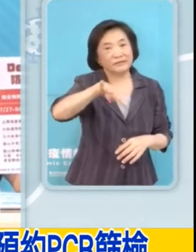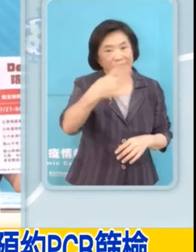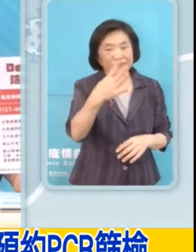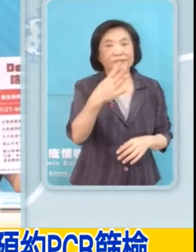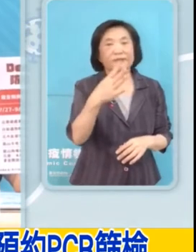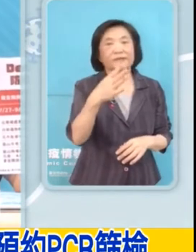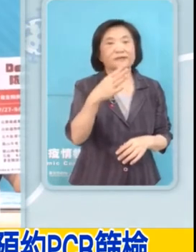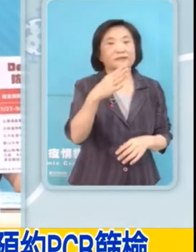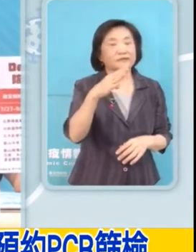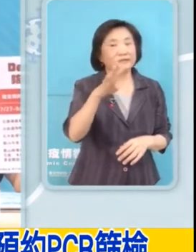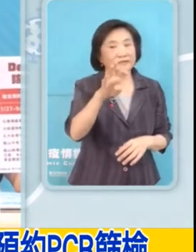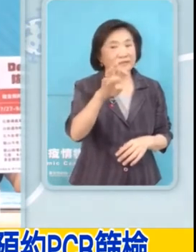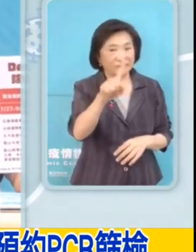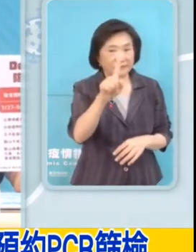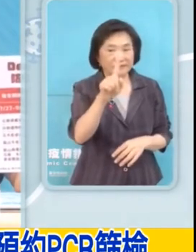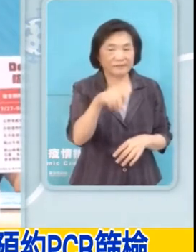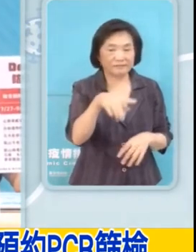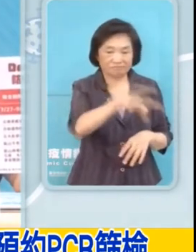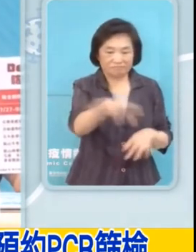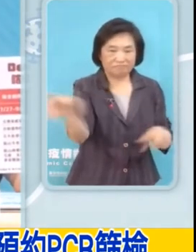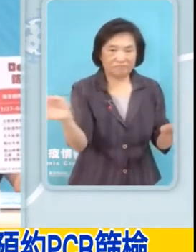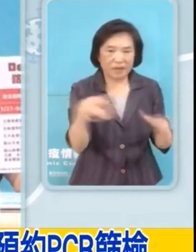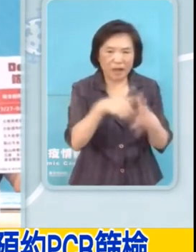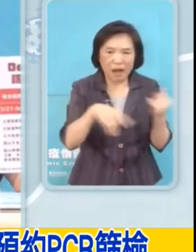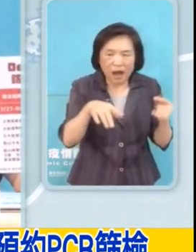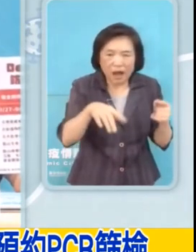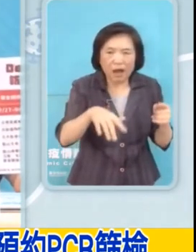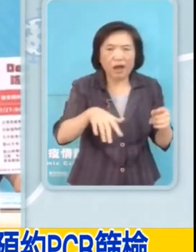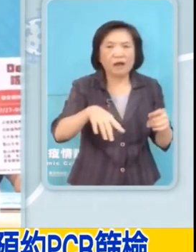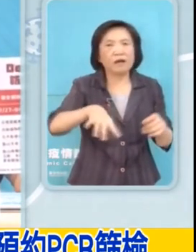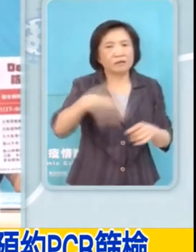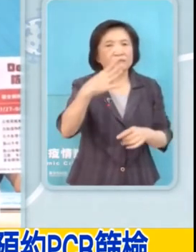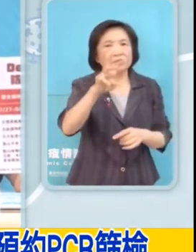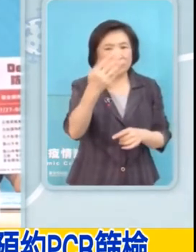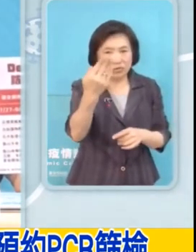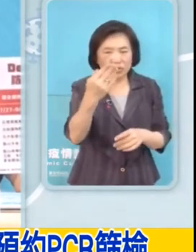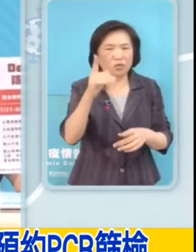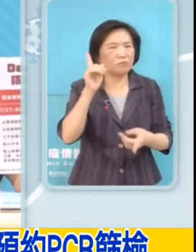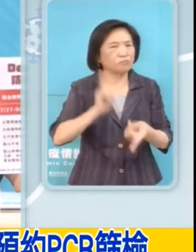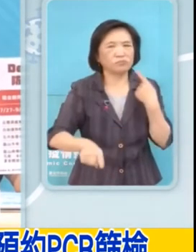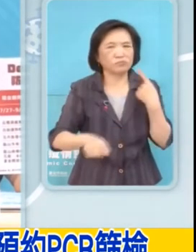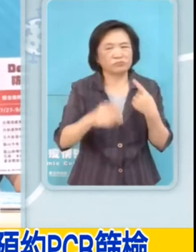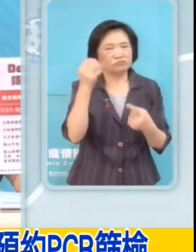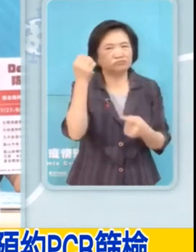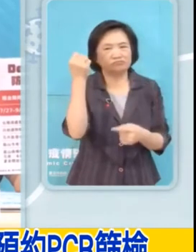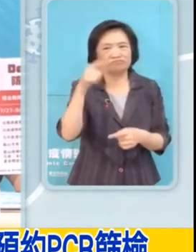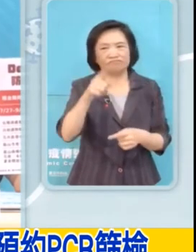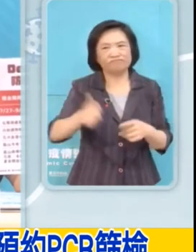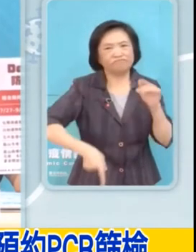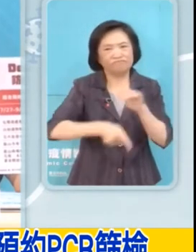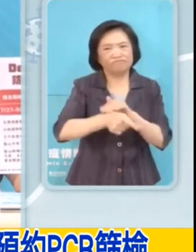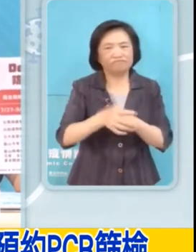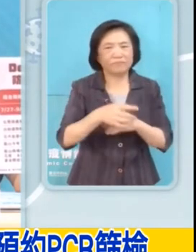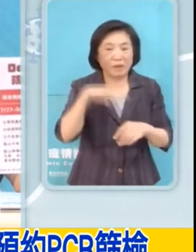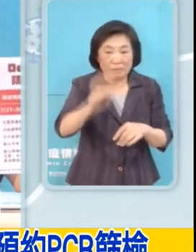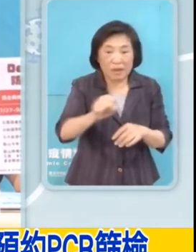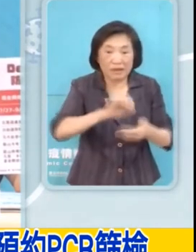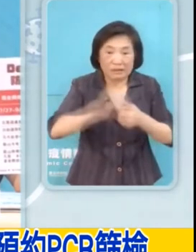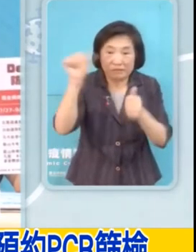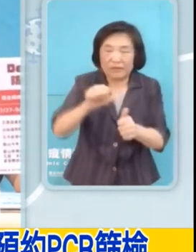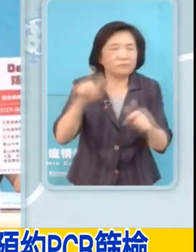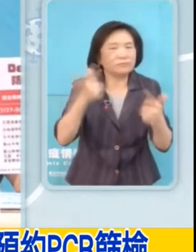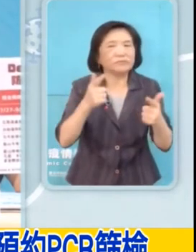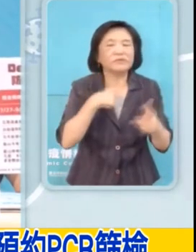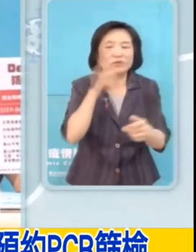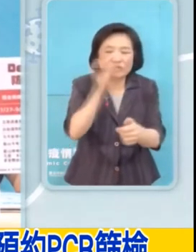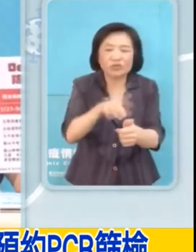83,411家次，你知道哦，那抓到不合格的有439个了哦。那当然我们是这样的，也不是说抓到一定要罚款